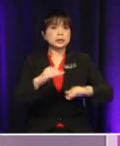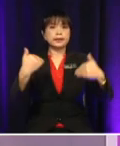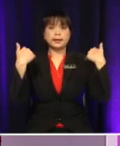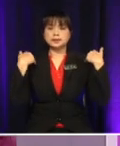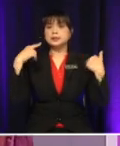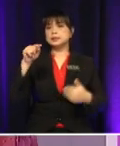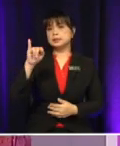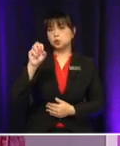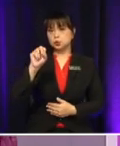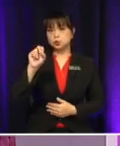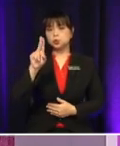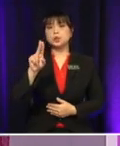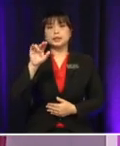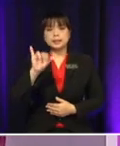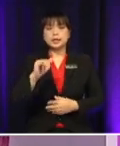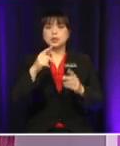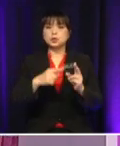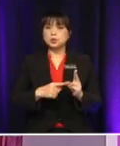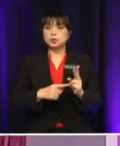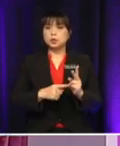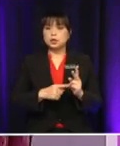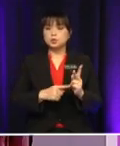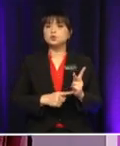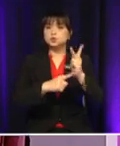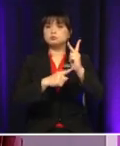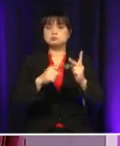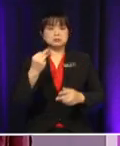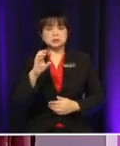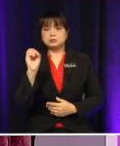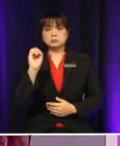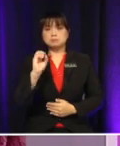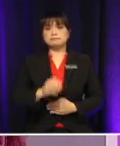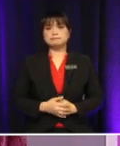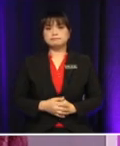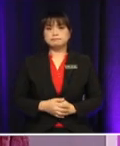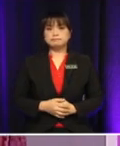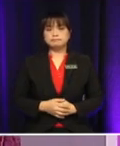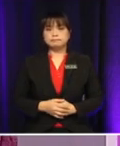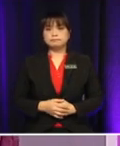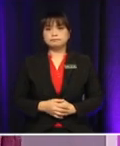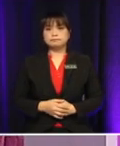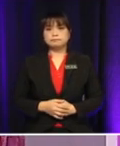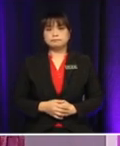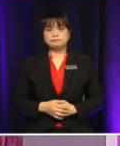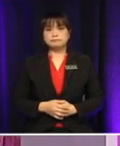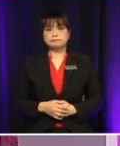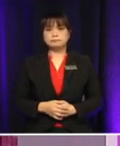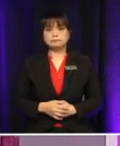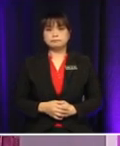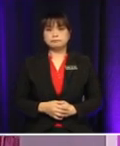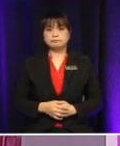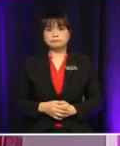sangat simpel mereka ini sangat-sangat ringkas tetapi mereka bolehlah daripada Golongan eutrof atau